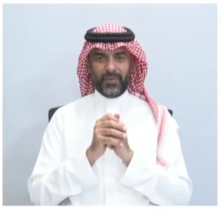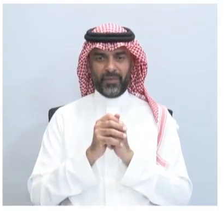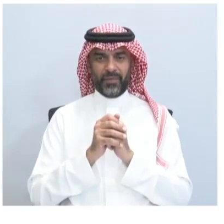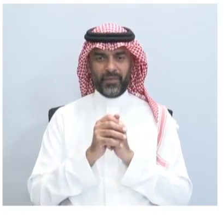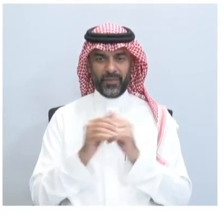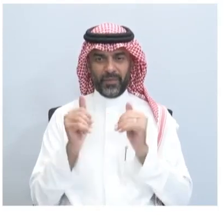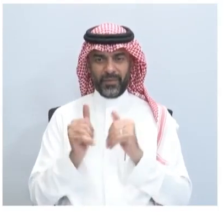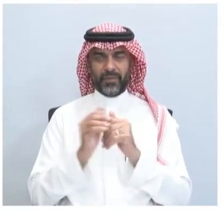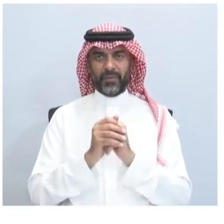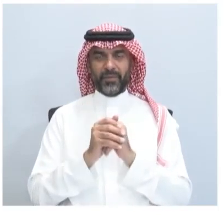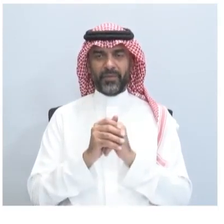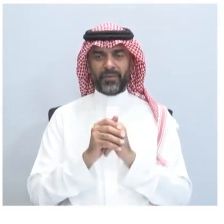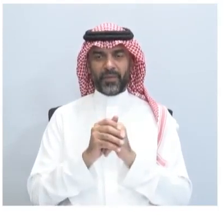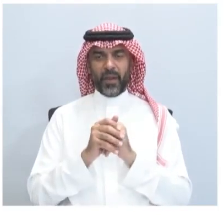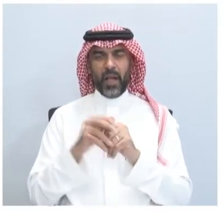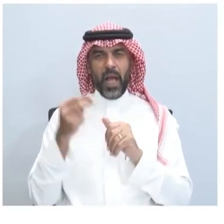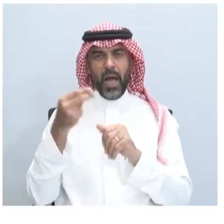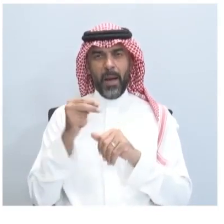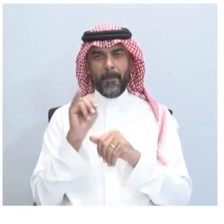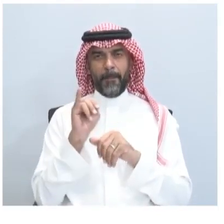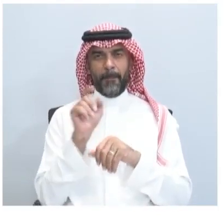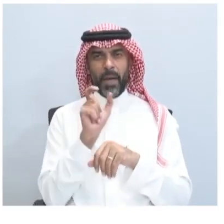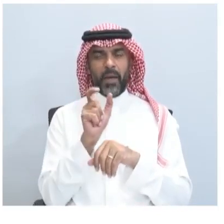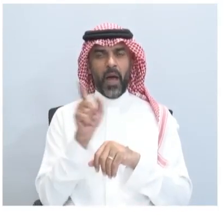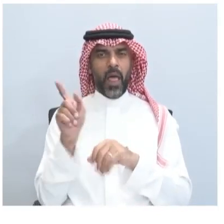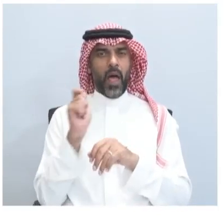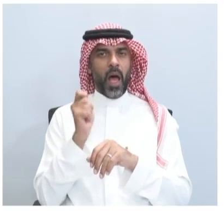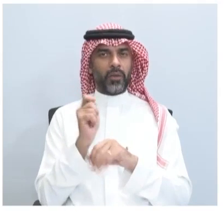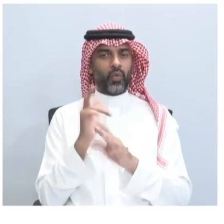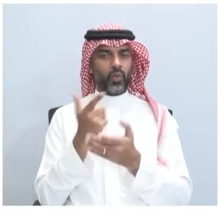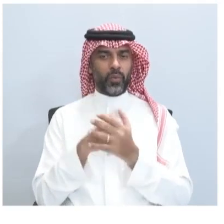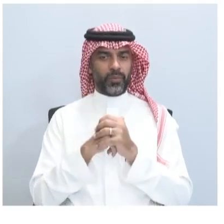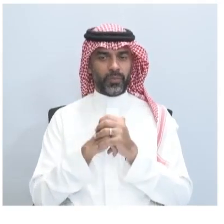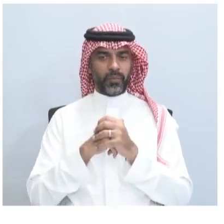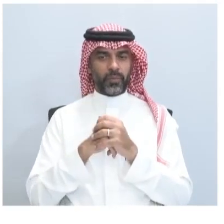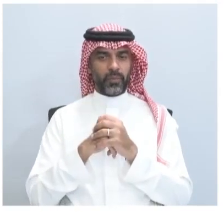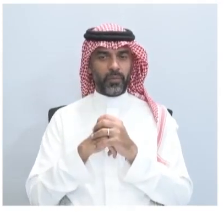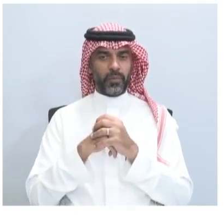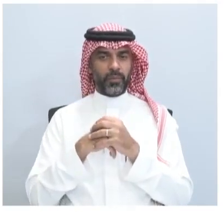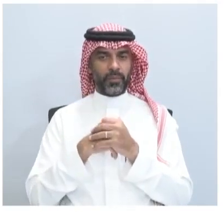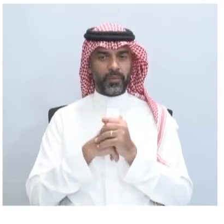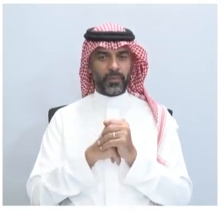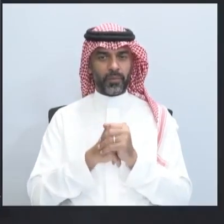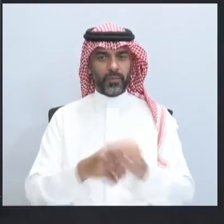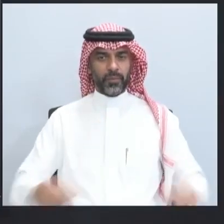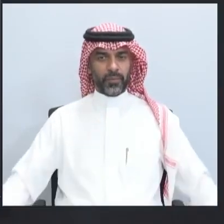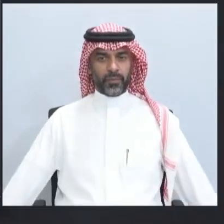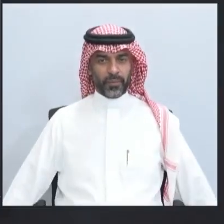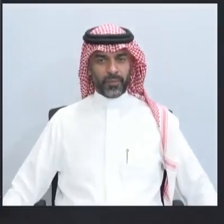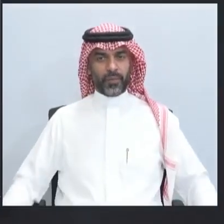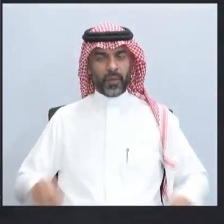الجمله الاخرى بحثت عن من يصلح الجوال هنا من بمعنى الذي